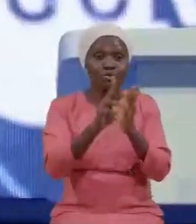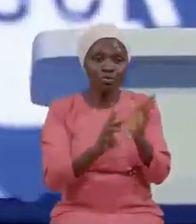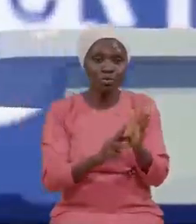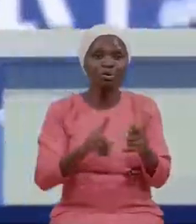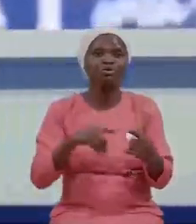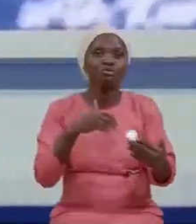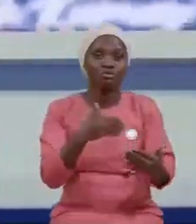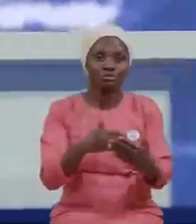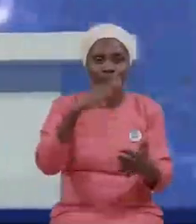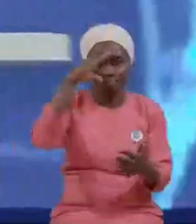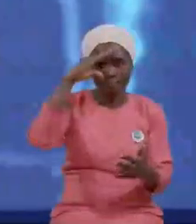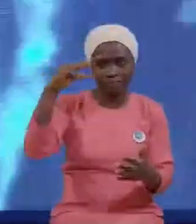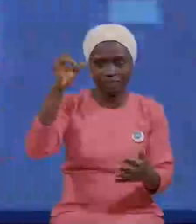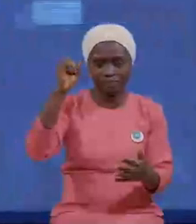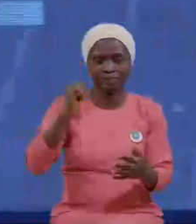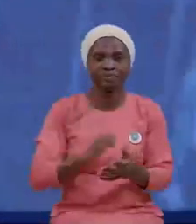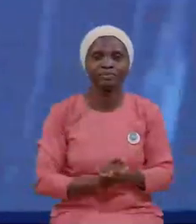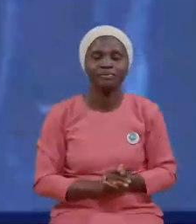parmi les hommes qui l'agréent.